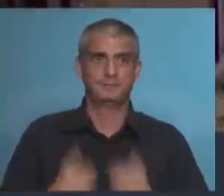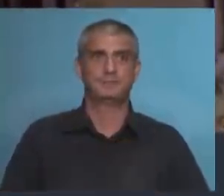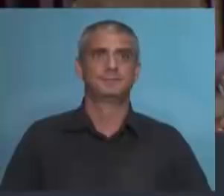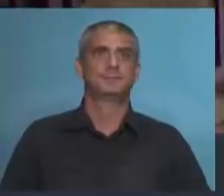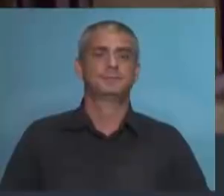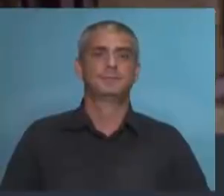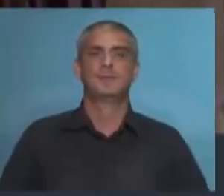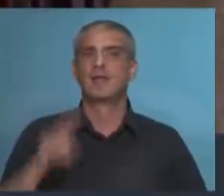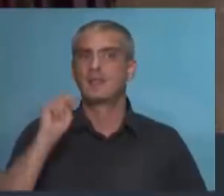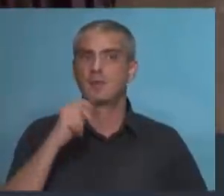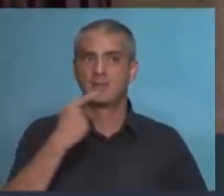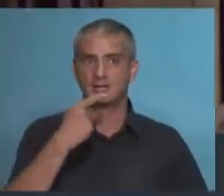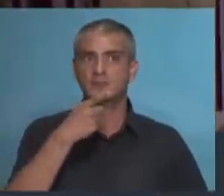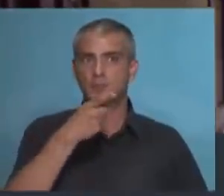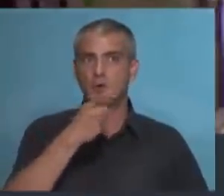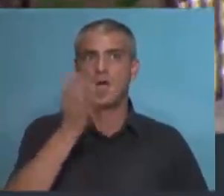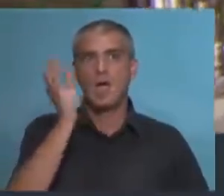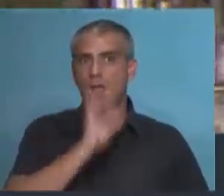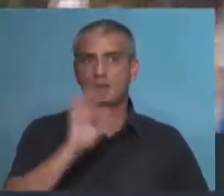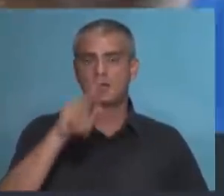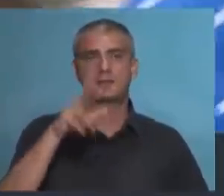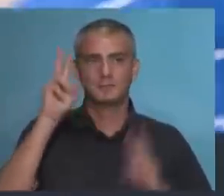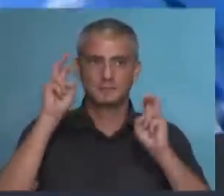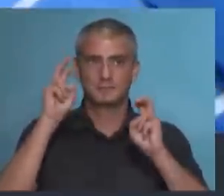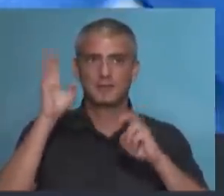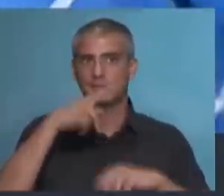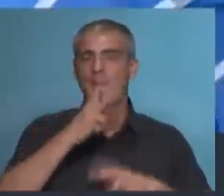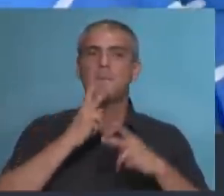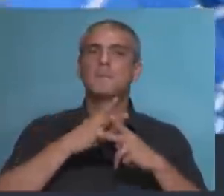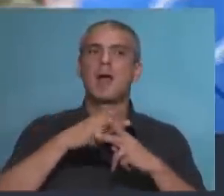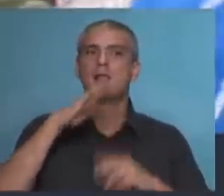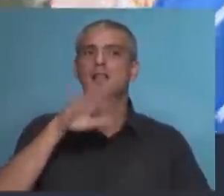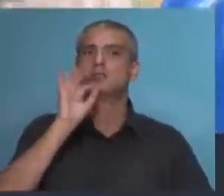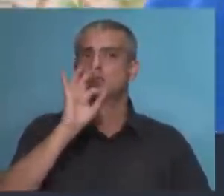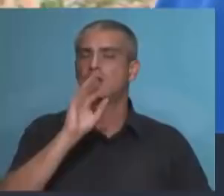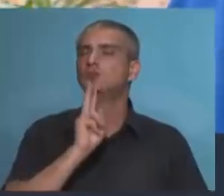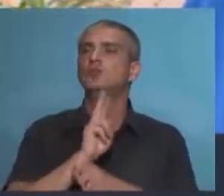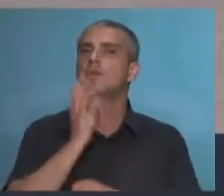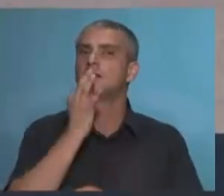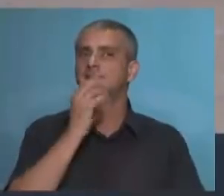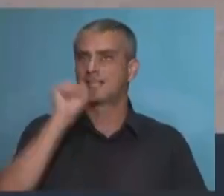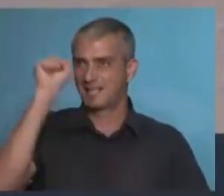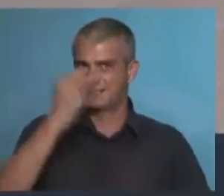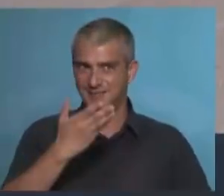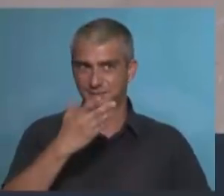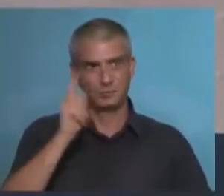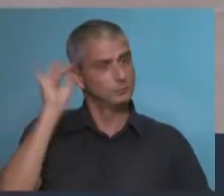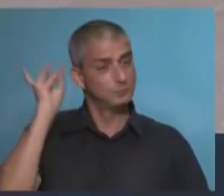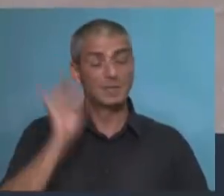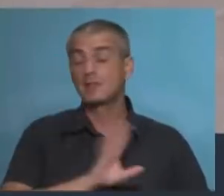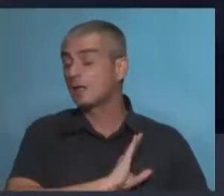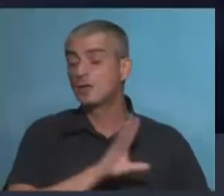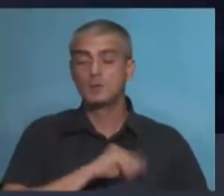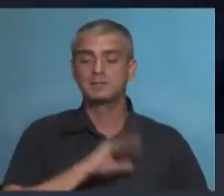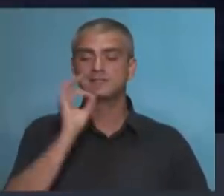נמרוד גצוב הוא מאלה שעדיין מסתובבים עם מחלת הילדות של השומר הצעיר, מתנגד לכל סמל